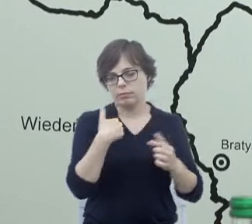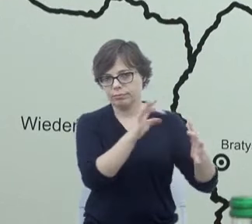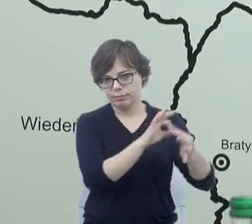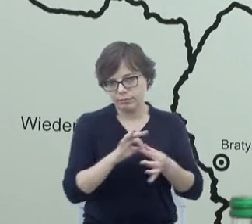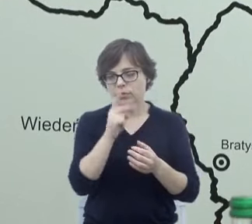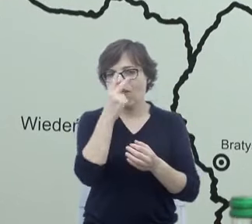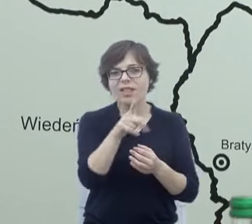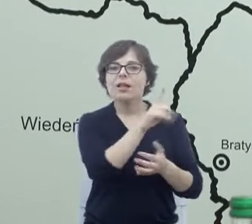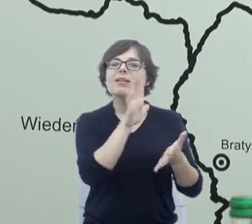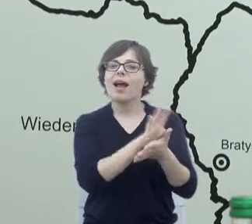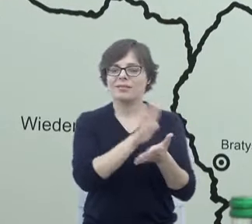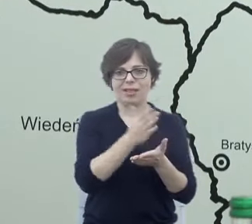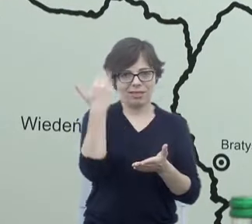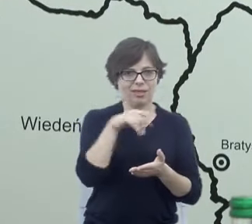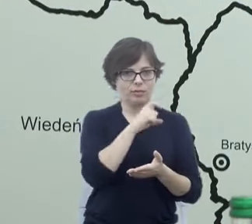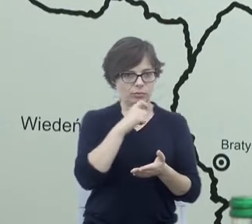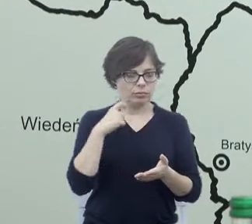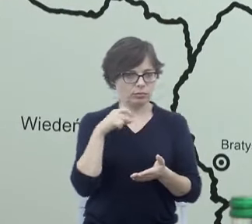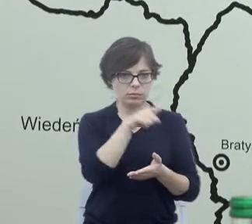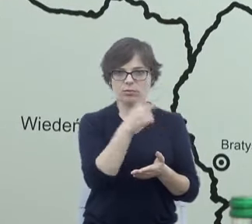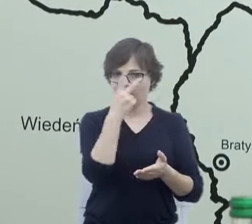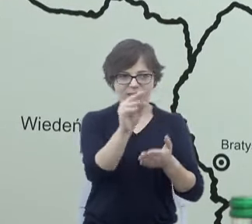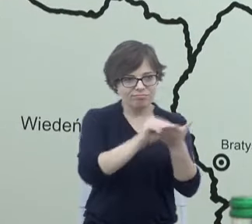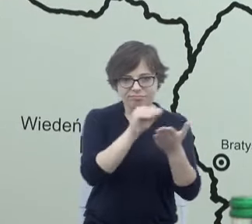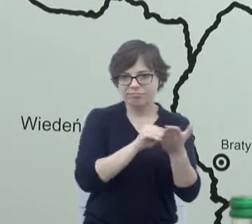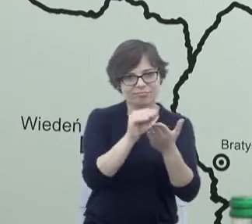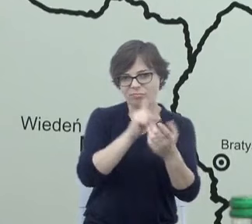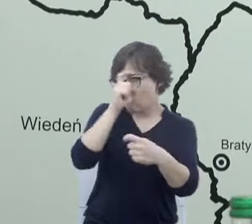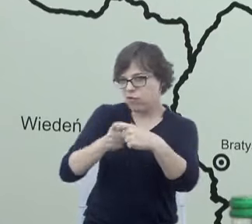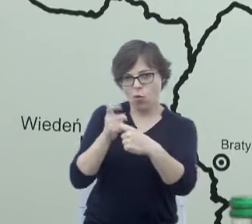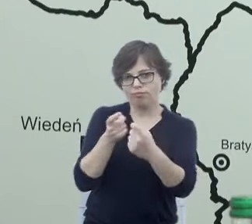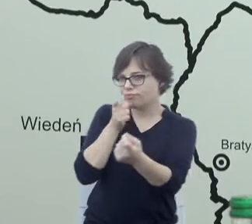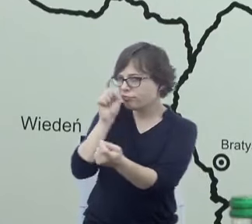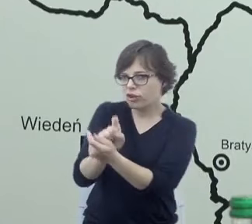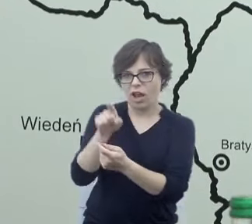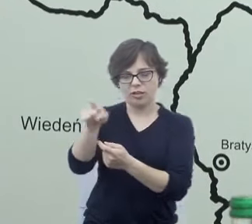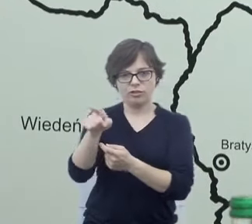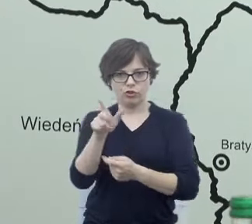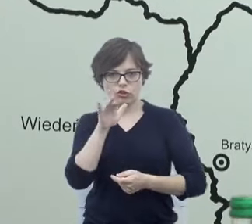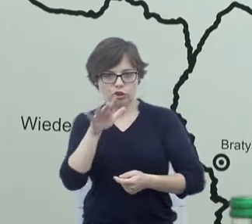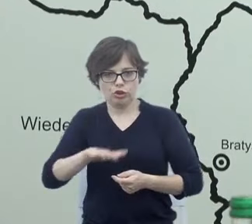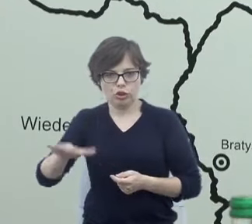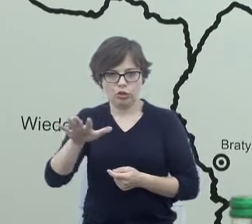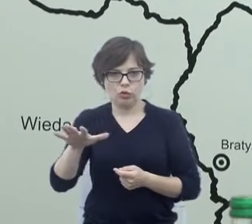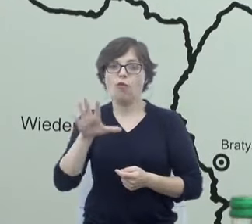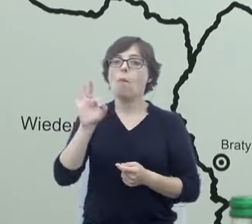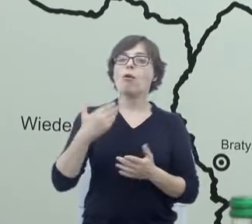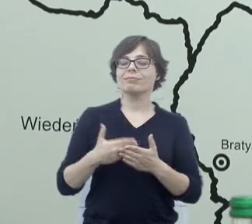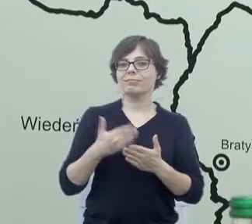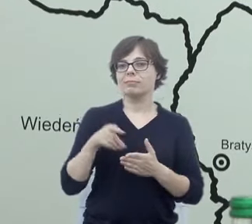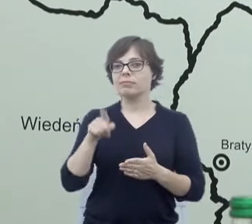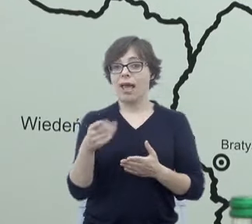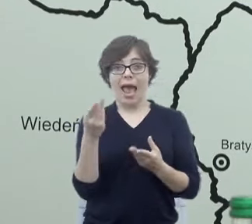prasie diecezjalnej, która była właśnie bardzo wrogo i agresywnie nastawiona do miejscowych Żydów jako konkurentów z jednej